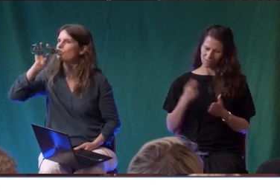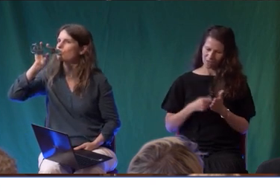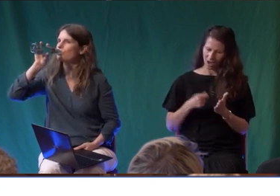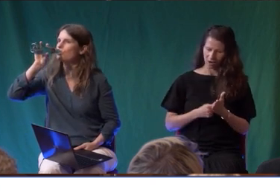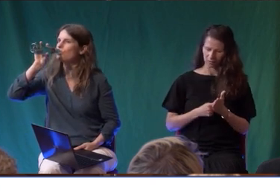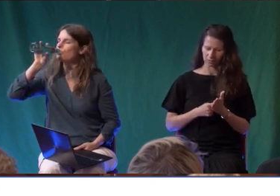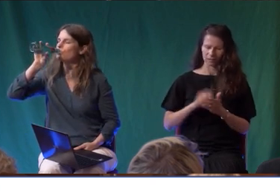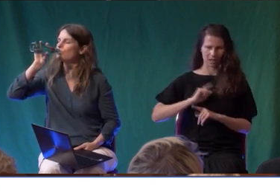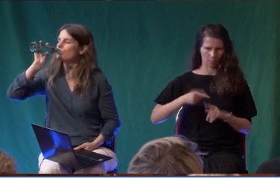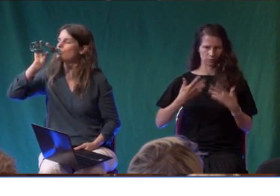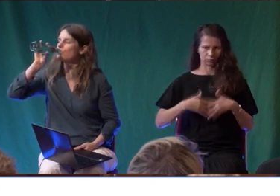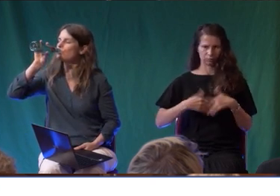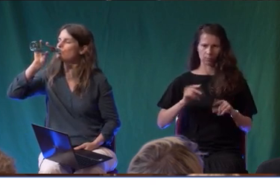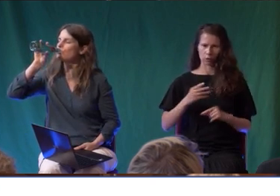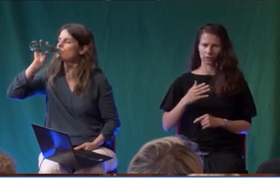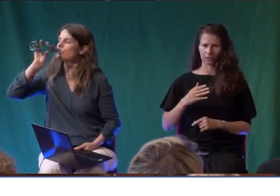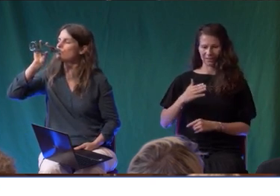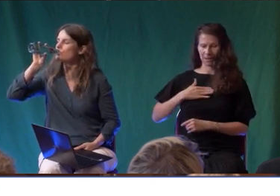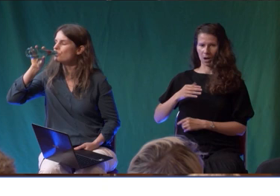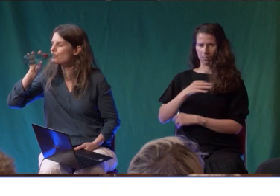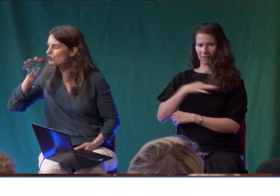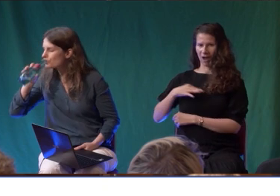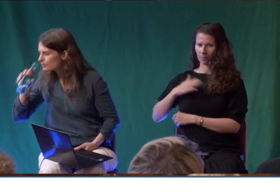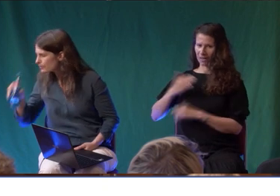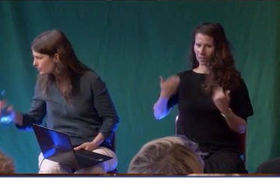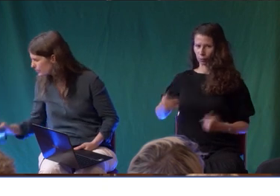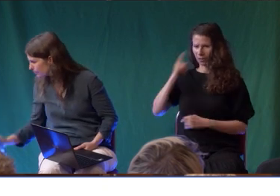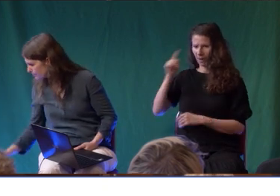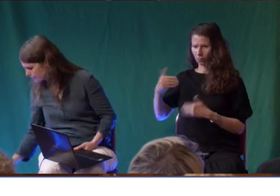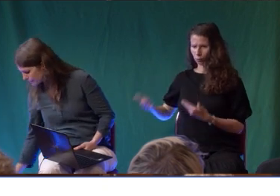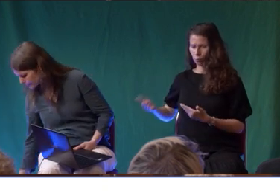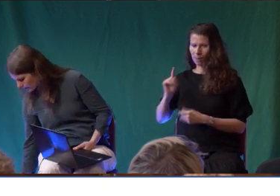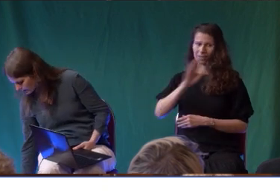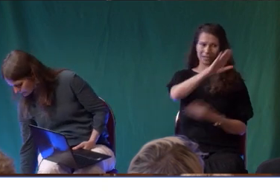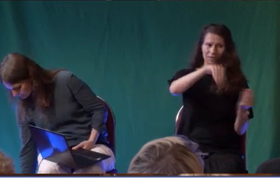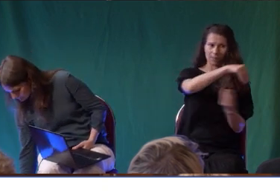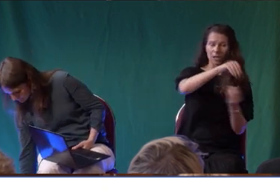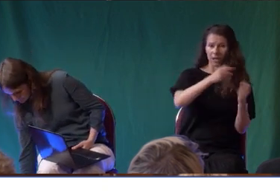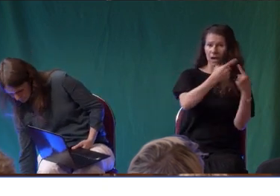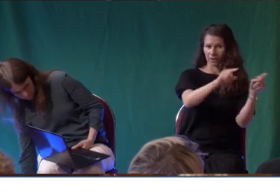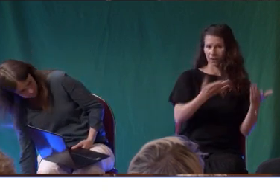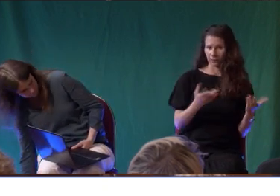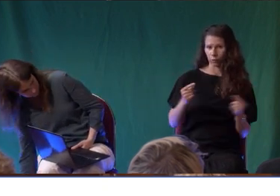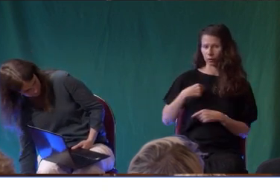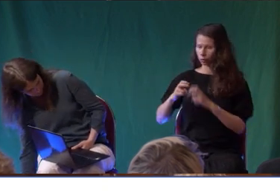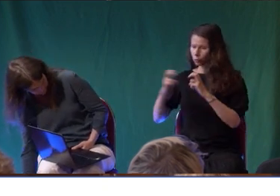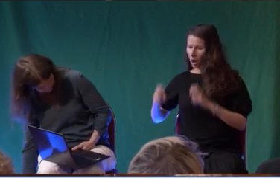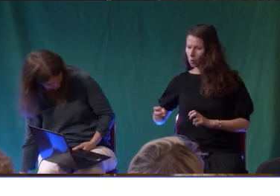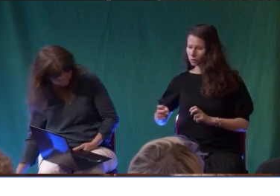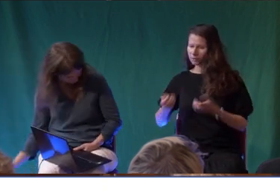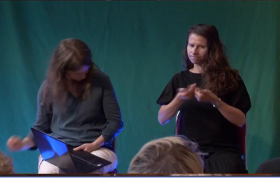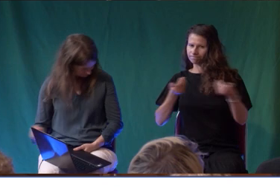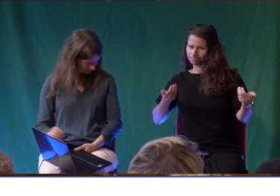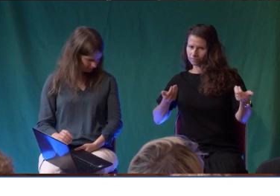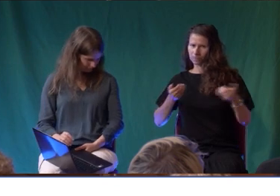jede Familie das so machen wie ich es ganz persönlich bei mir zu Hause mache und vielleicht richtig finde sondern es geht immer darum was